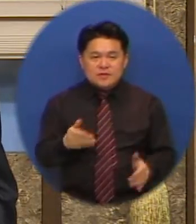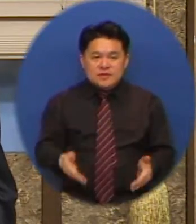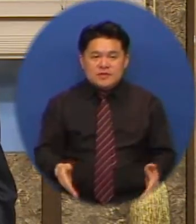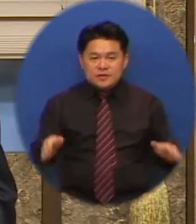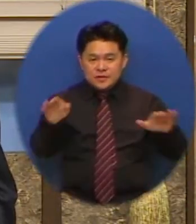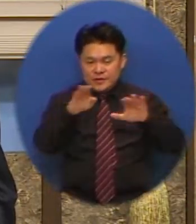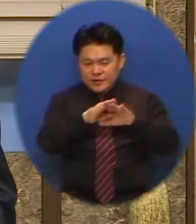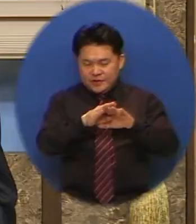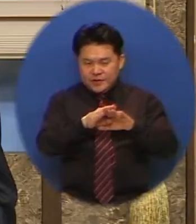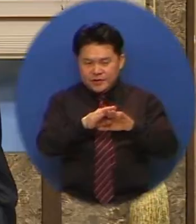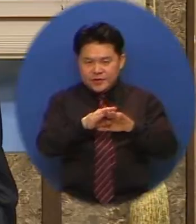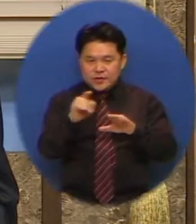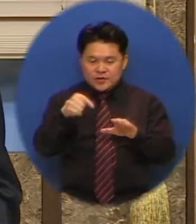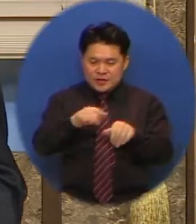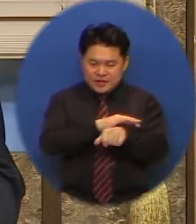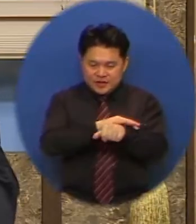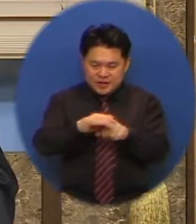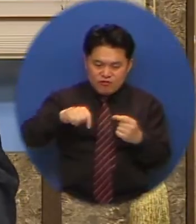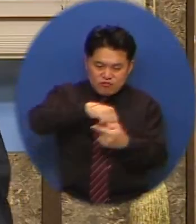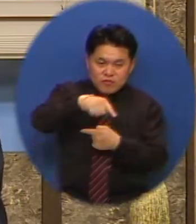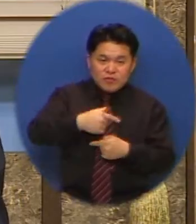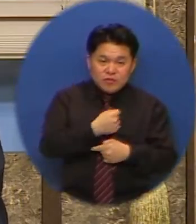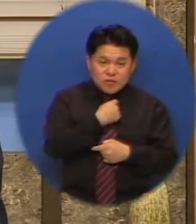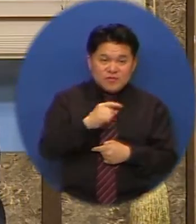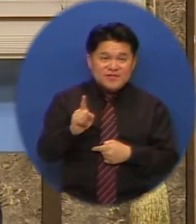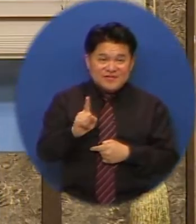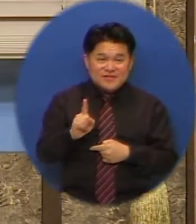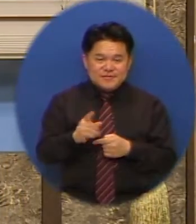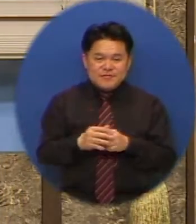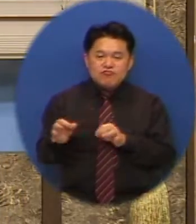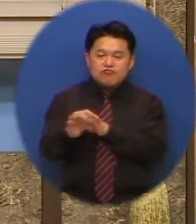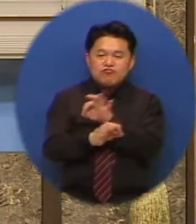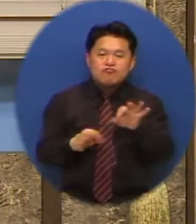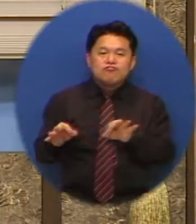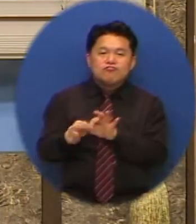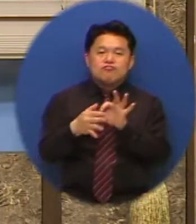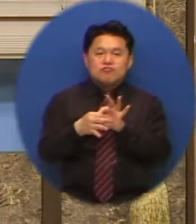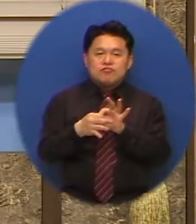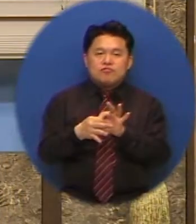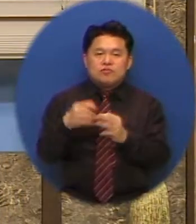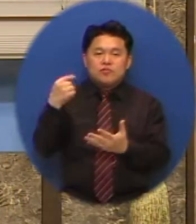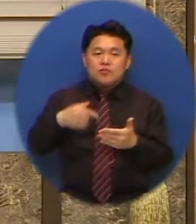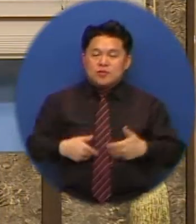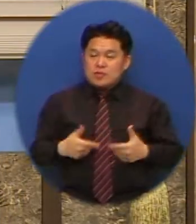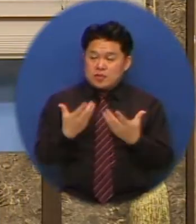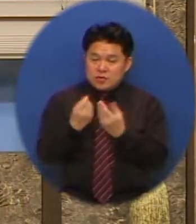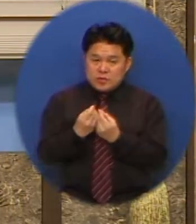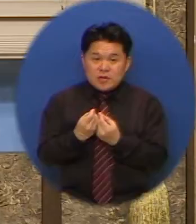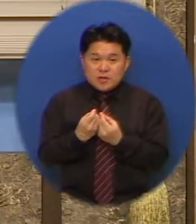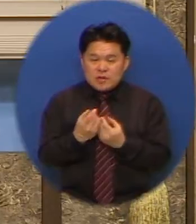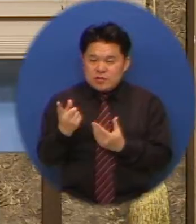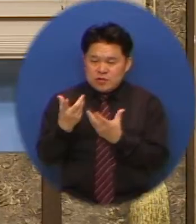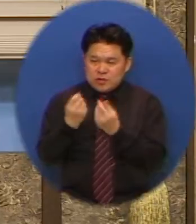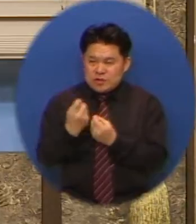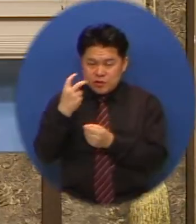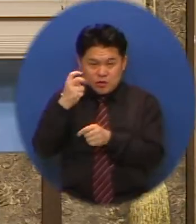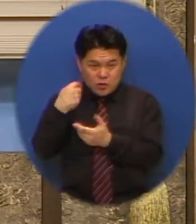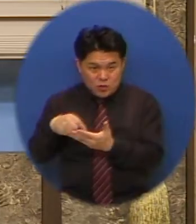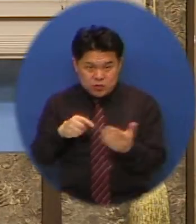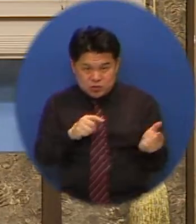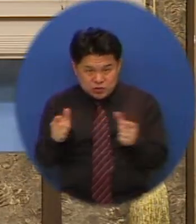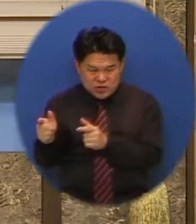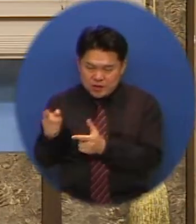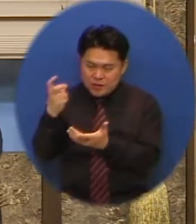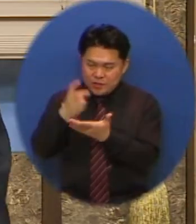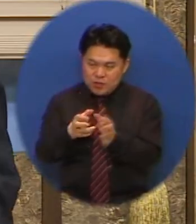시설을 효율적으로 하려면 이제 경영교육도 해야 되겠죠. 예. 사례관리 교육이라든지 그리고 여러 가지 이제 법률 자문도